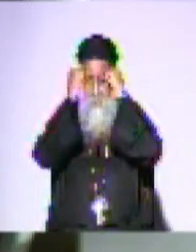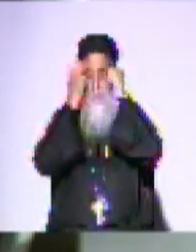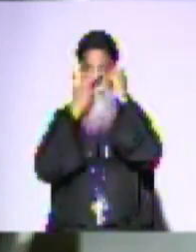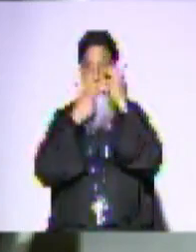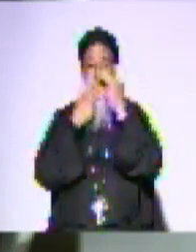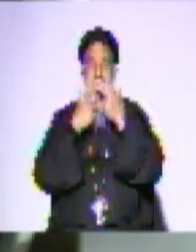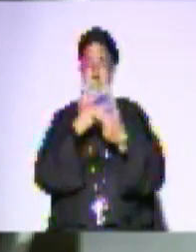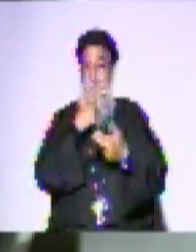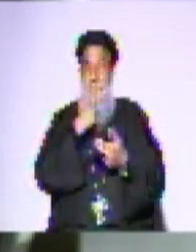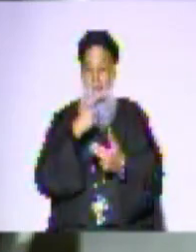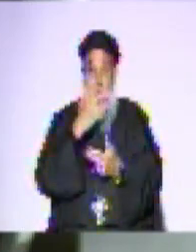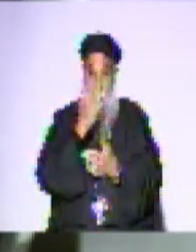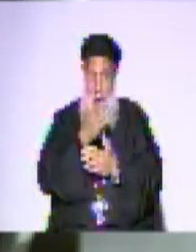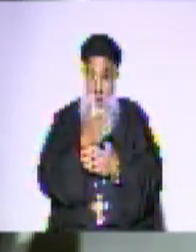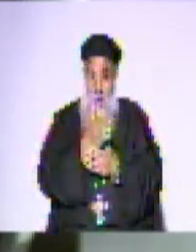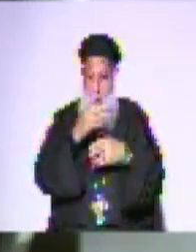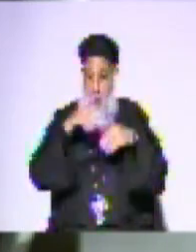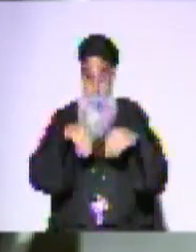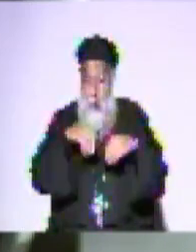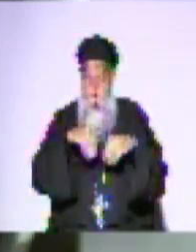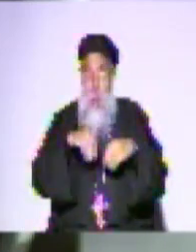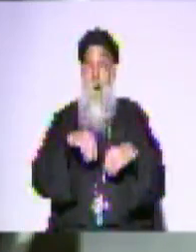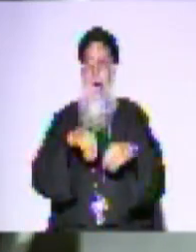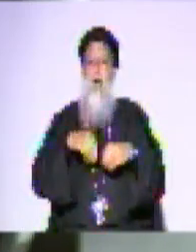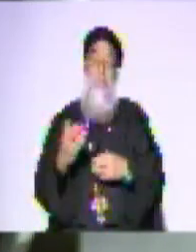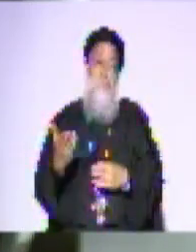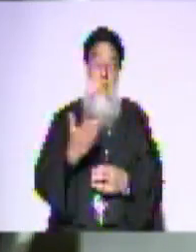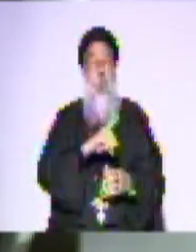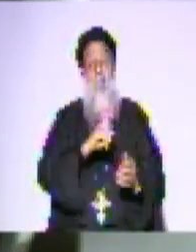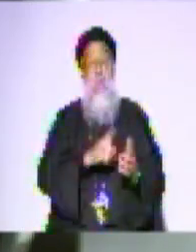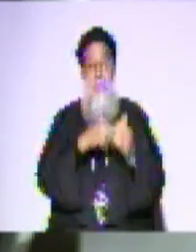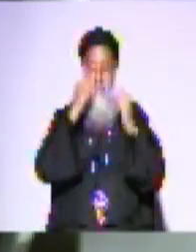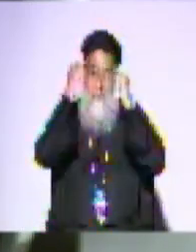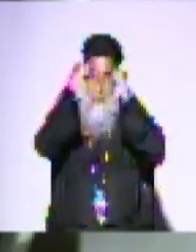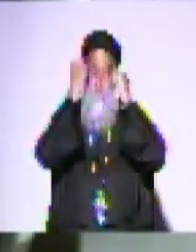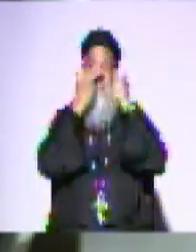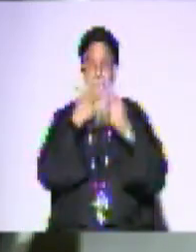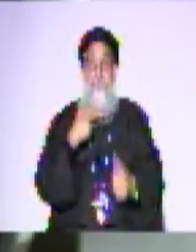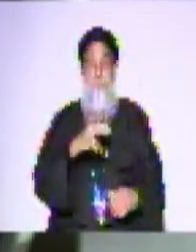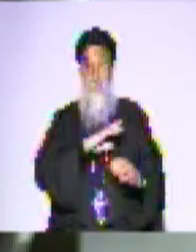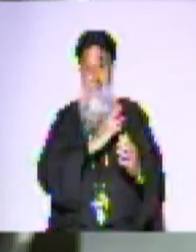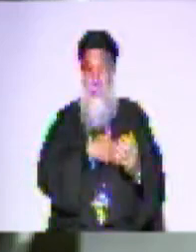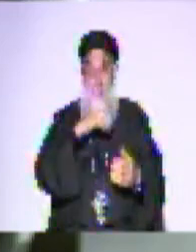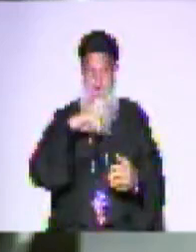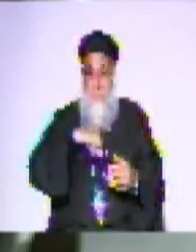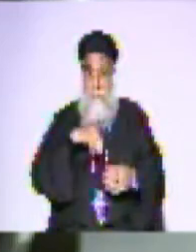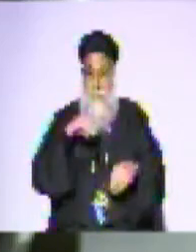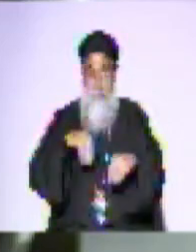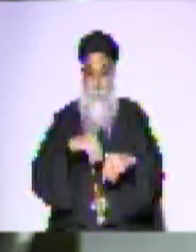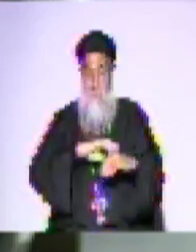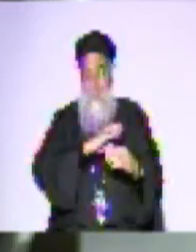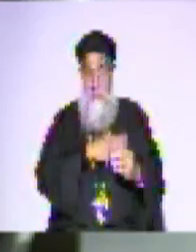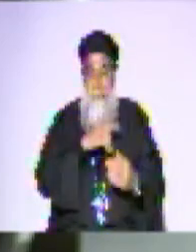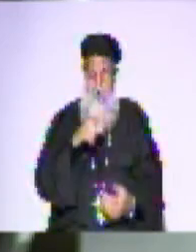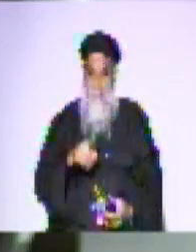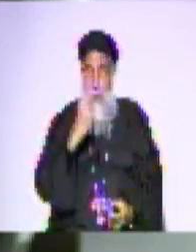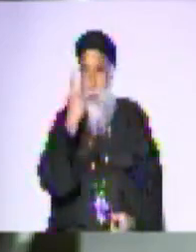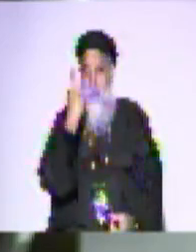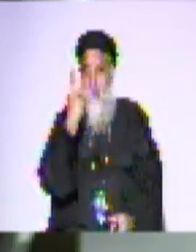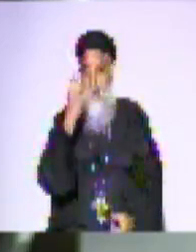يعني حتى لما في ناس طلبوا المعمودية وأمنوا، مدام أمنوا قال لهم